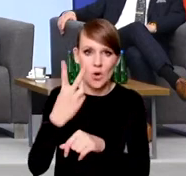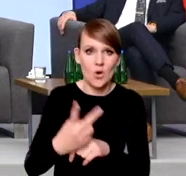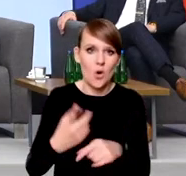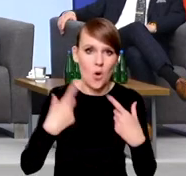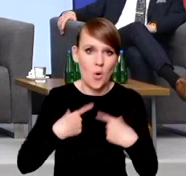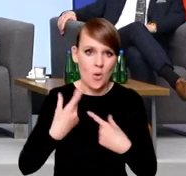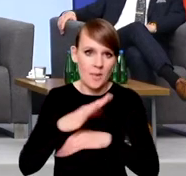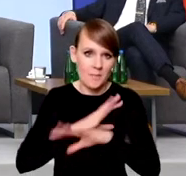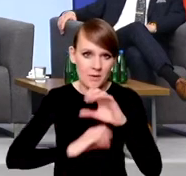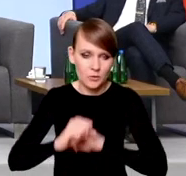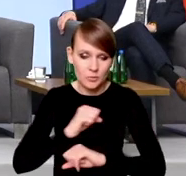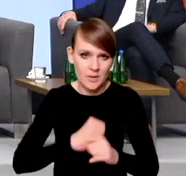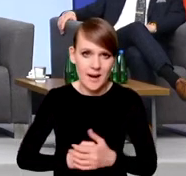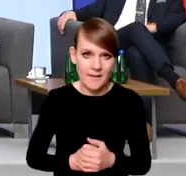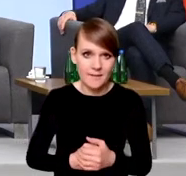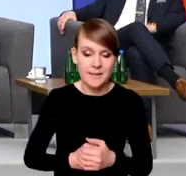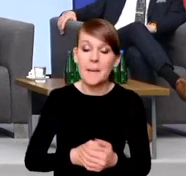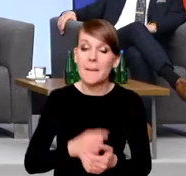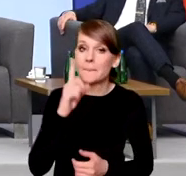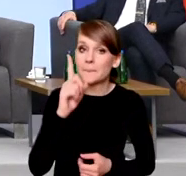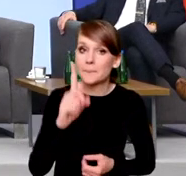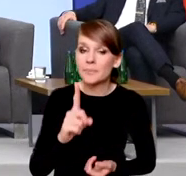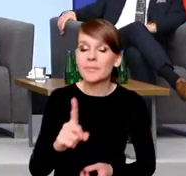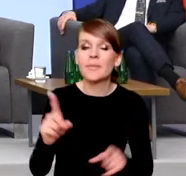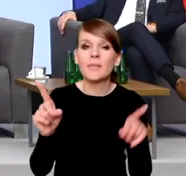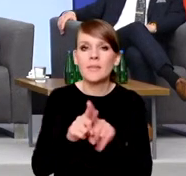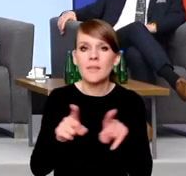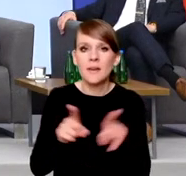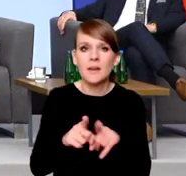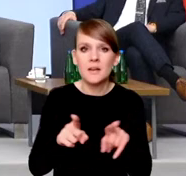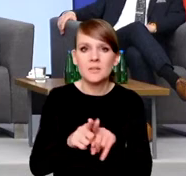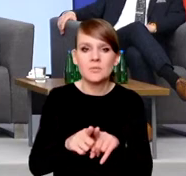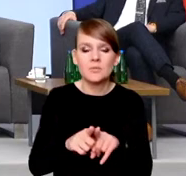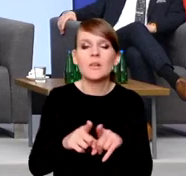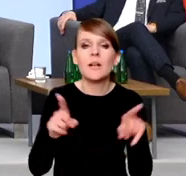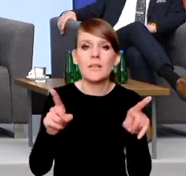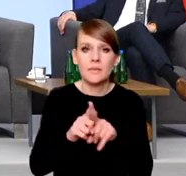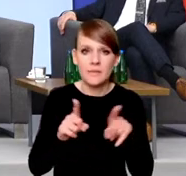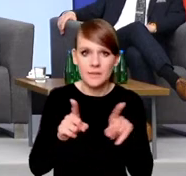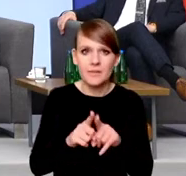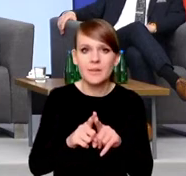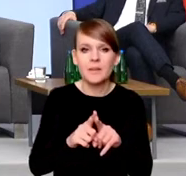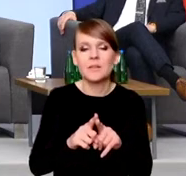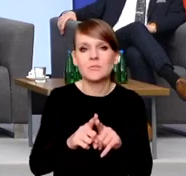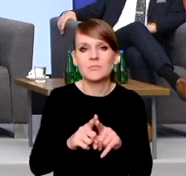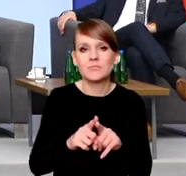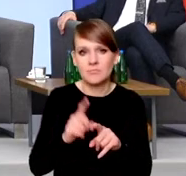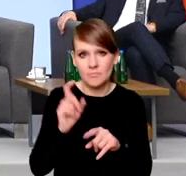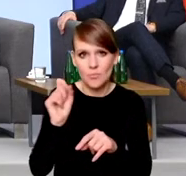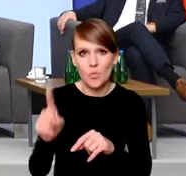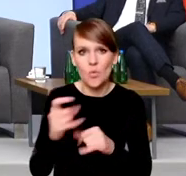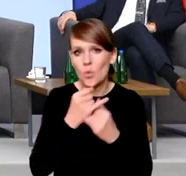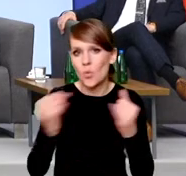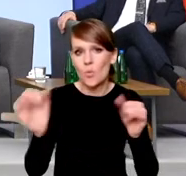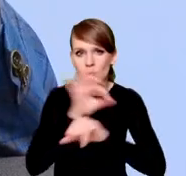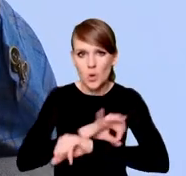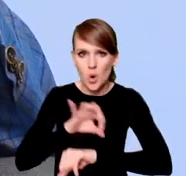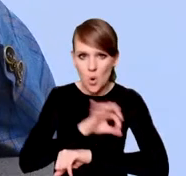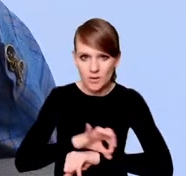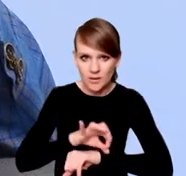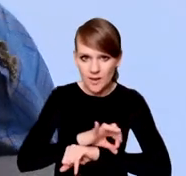niepełnosprawnością, ale też są różnego rodzaju projekty, gdzie możemy